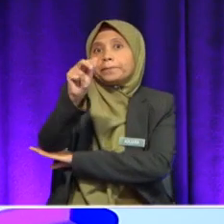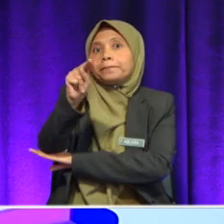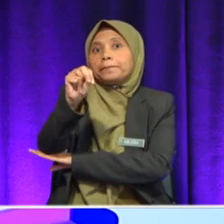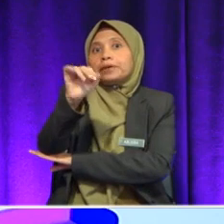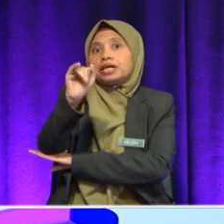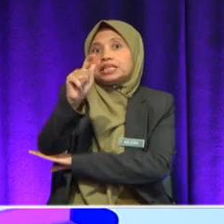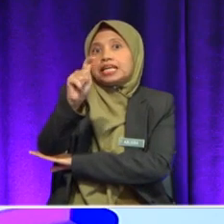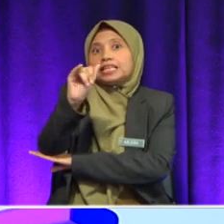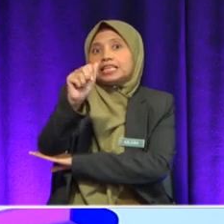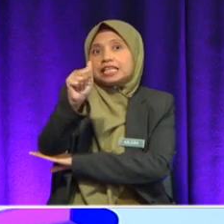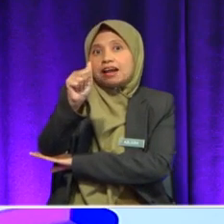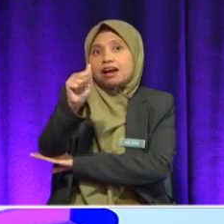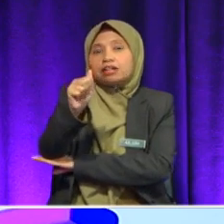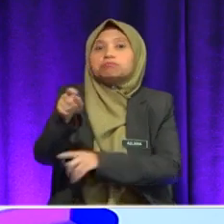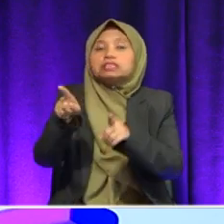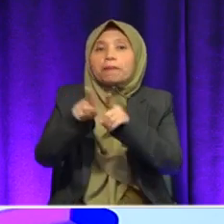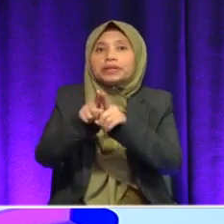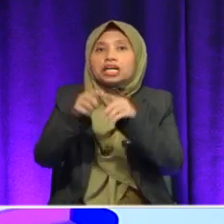di studio kita Assalamualaikum